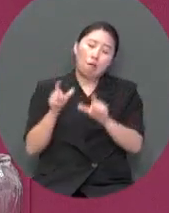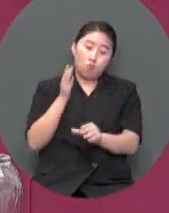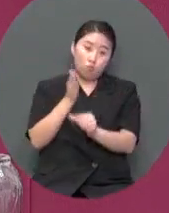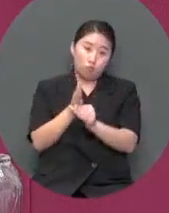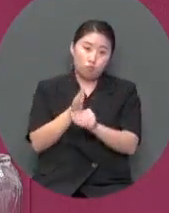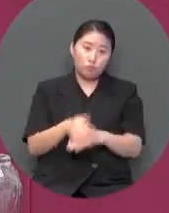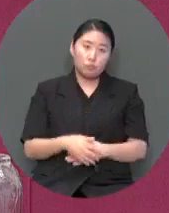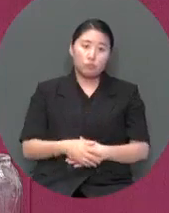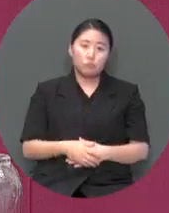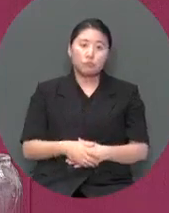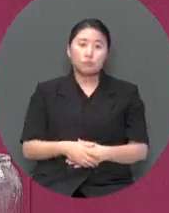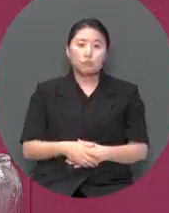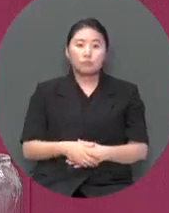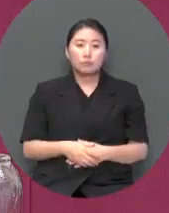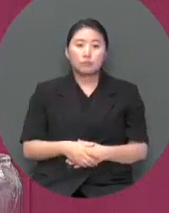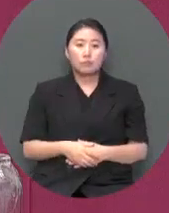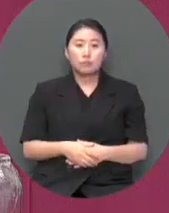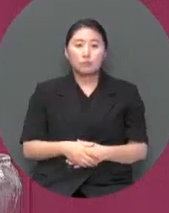있습니다.